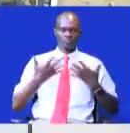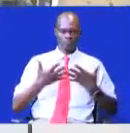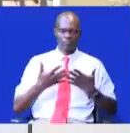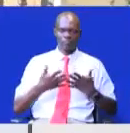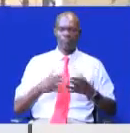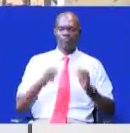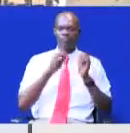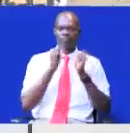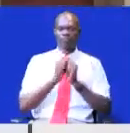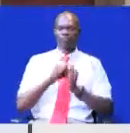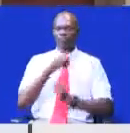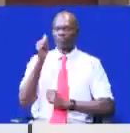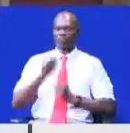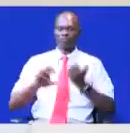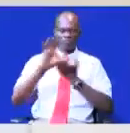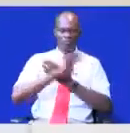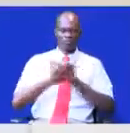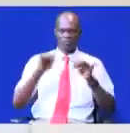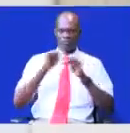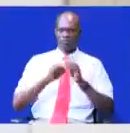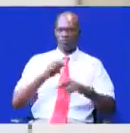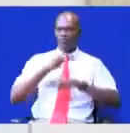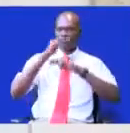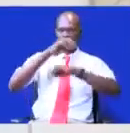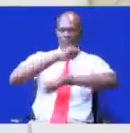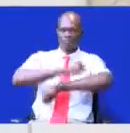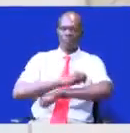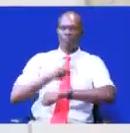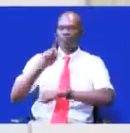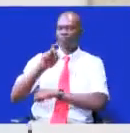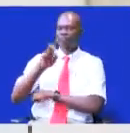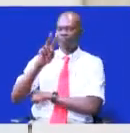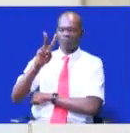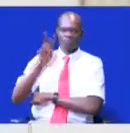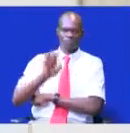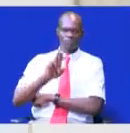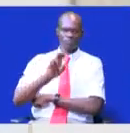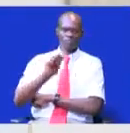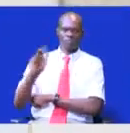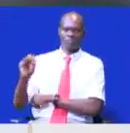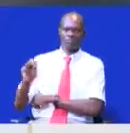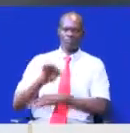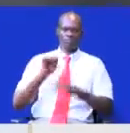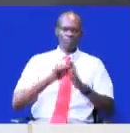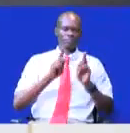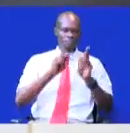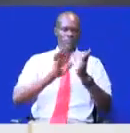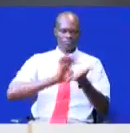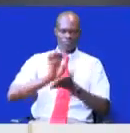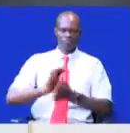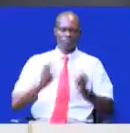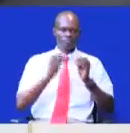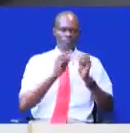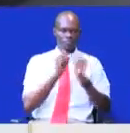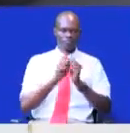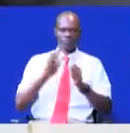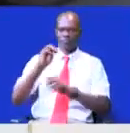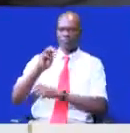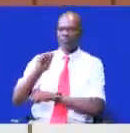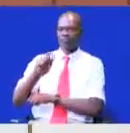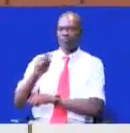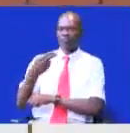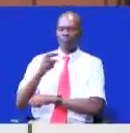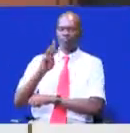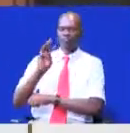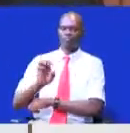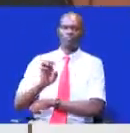maoko. E sikund sekondar nero ma Xaverian mabende yudre chuny boma maduong' ma Kisumo, warado koda migosi Matthews Otieno